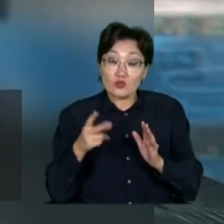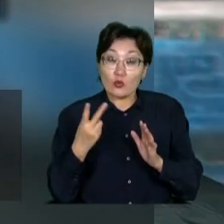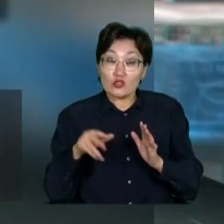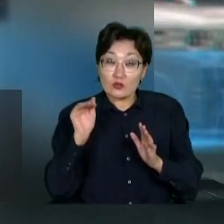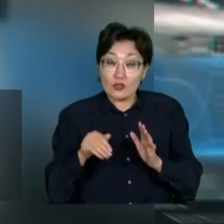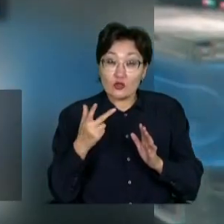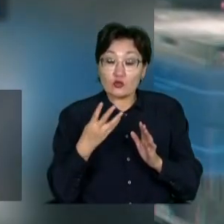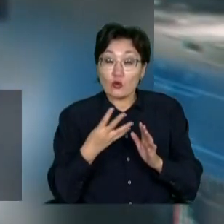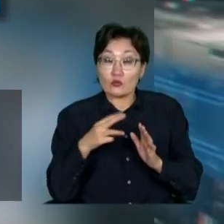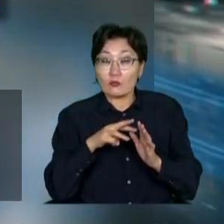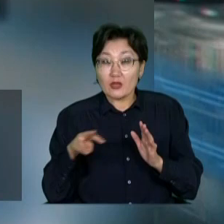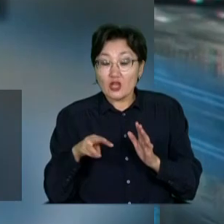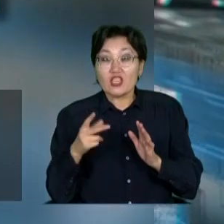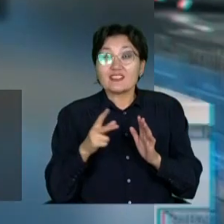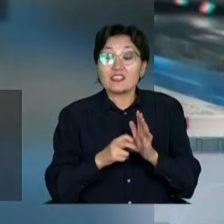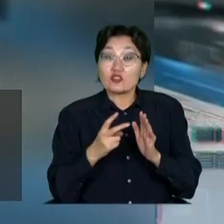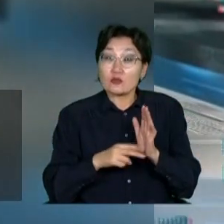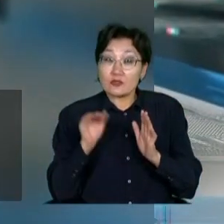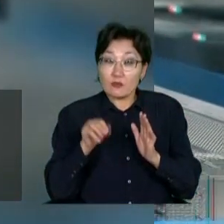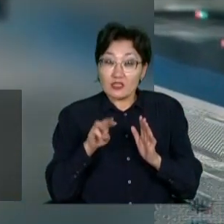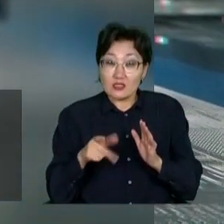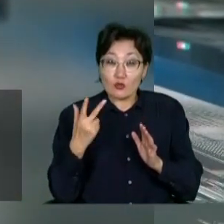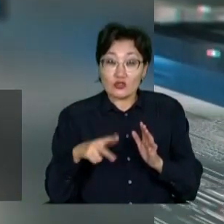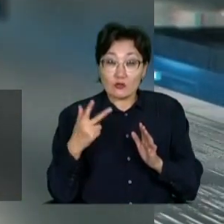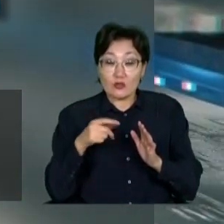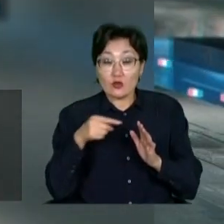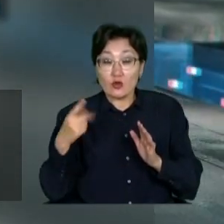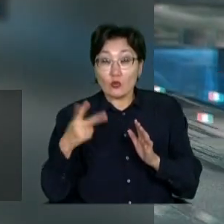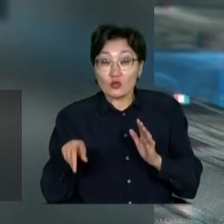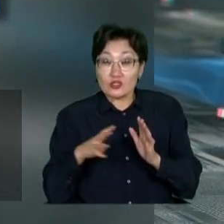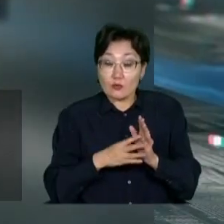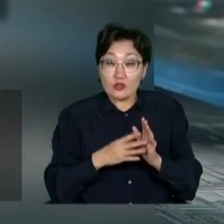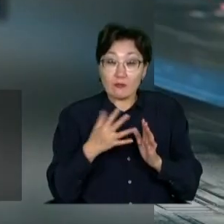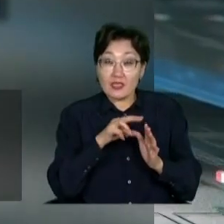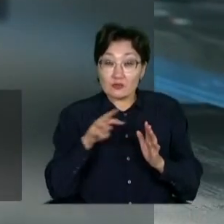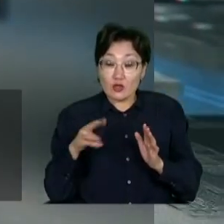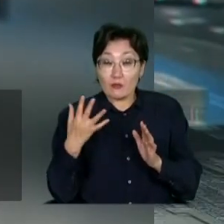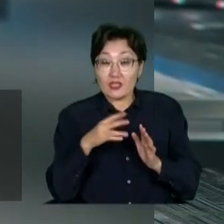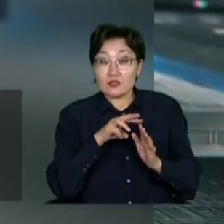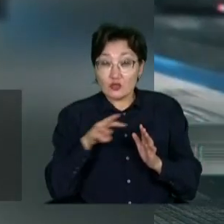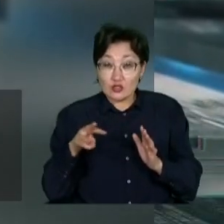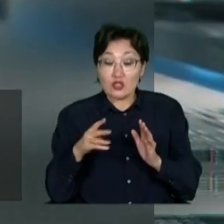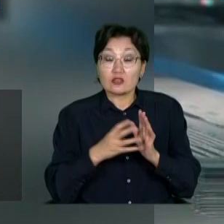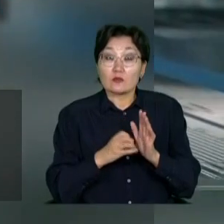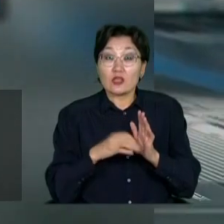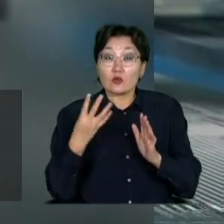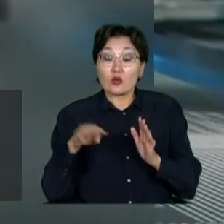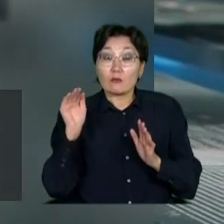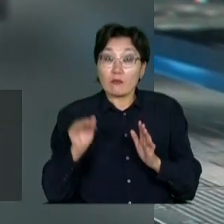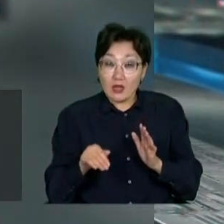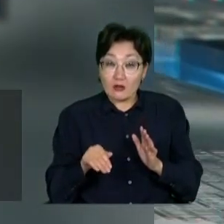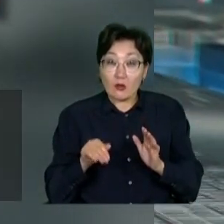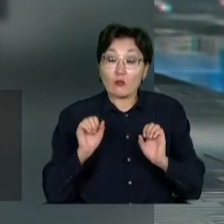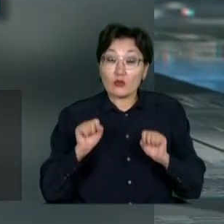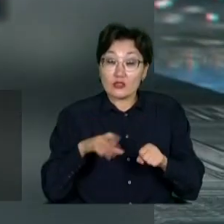4 030 000, 4 870 000 аралығында. Ал 33-ден 39 жасқа дейін 5 000 000 мен 5 940 000 аралығында болу